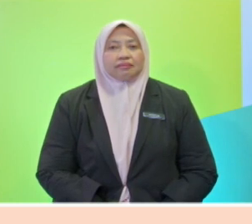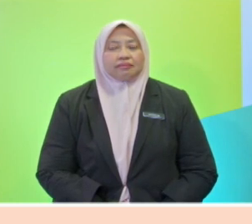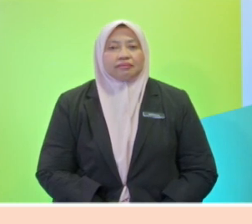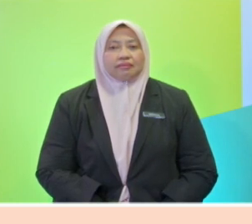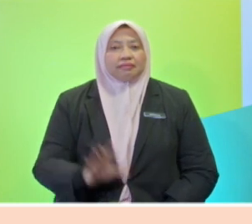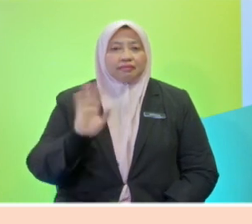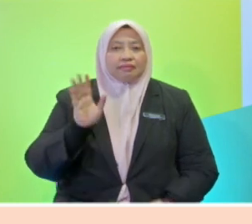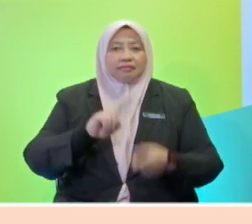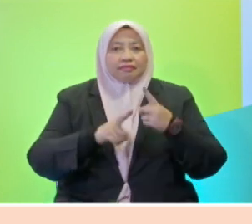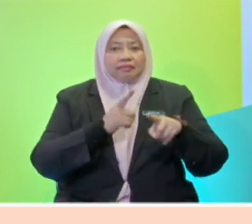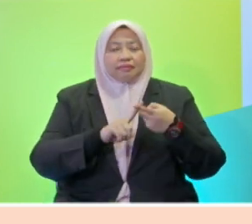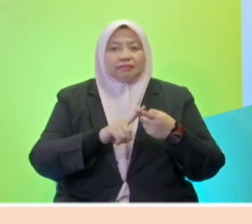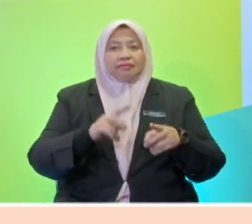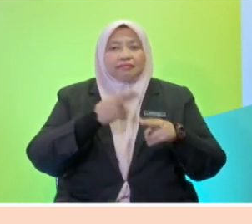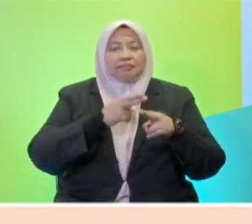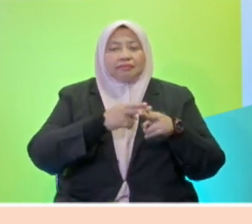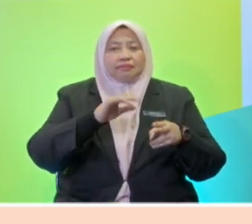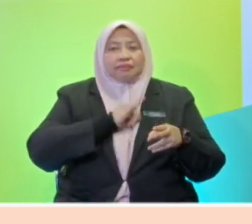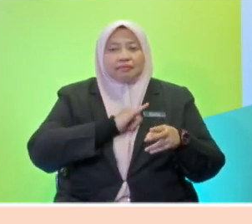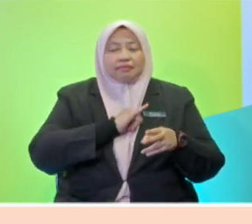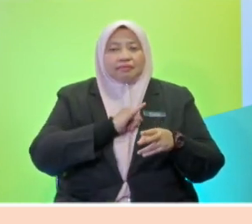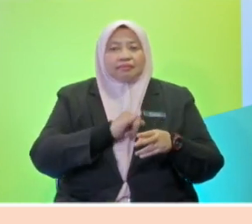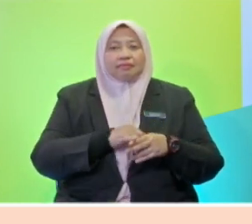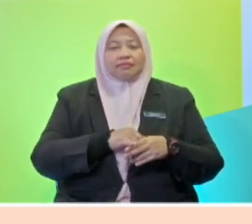Hai kawan-kawan nama saya